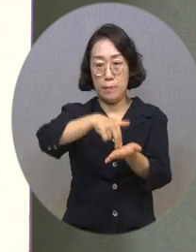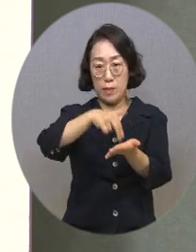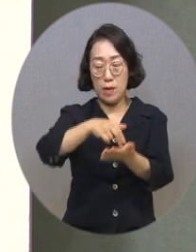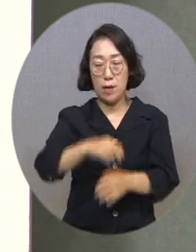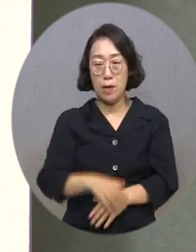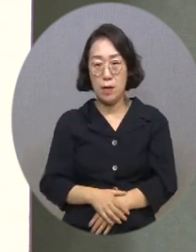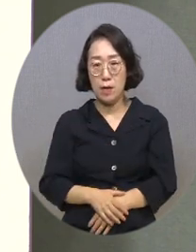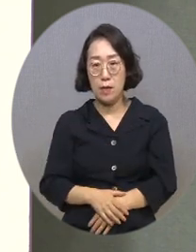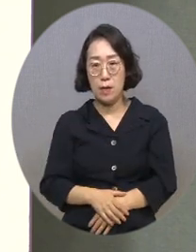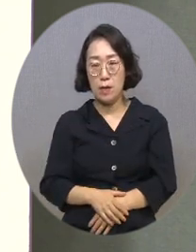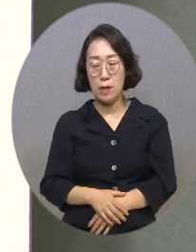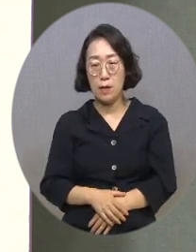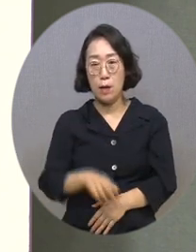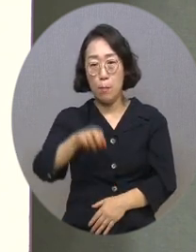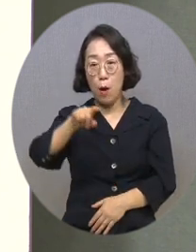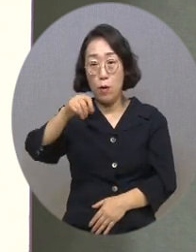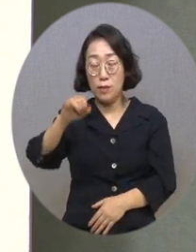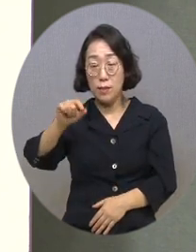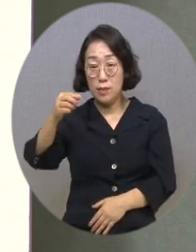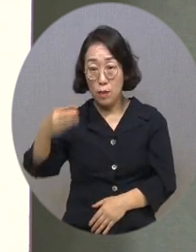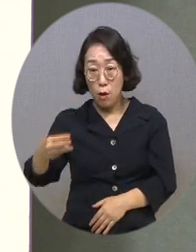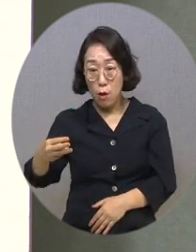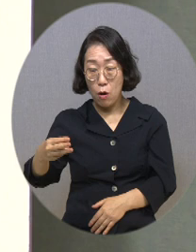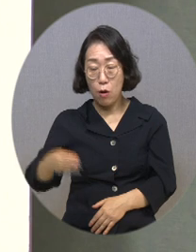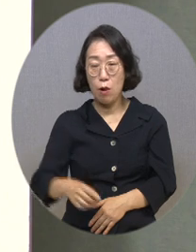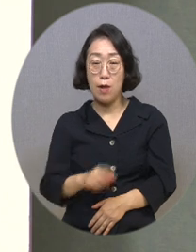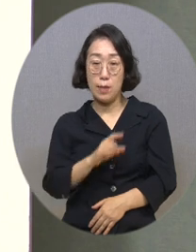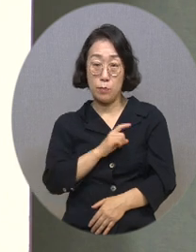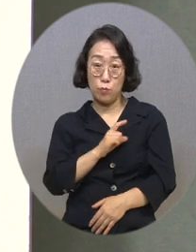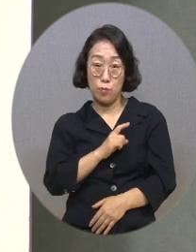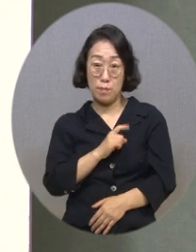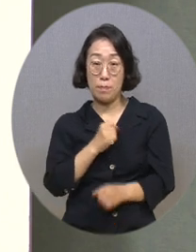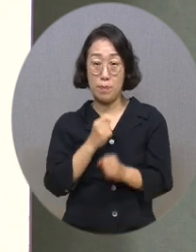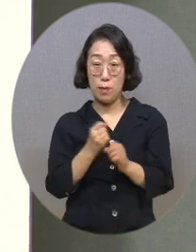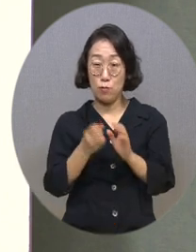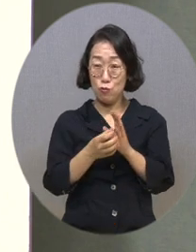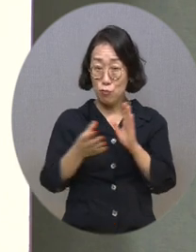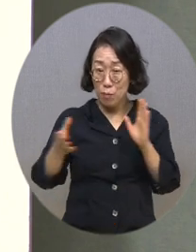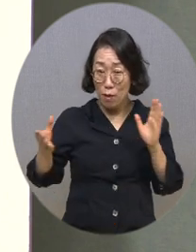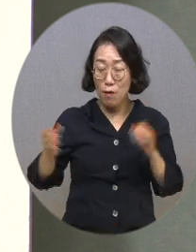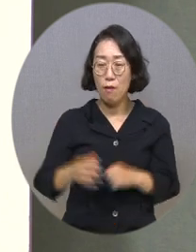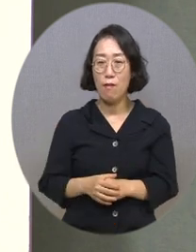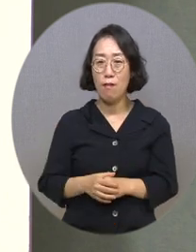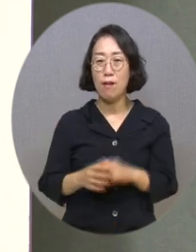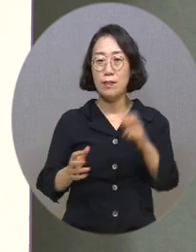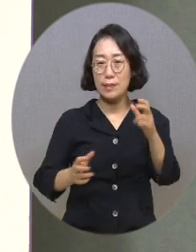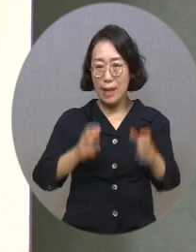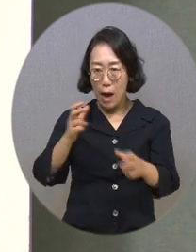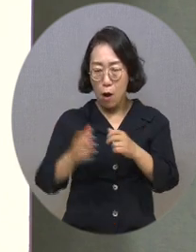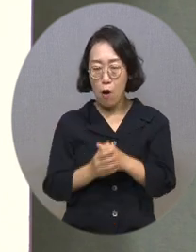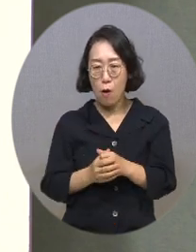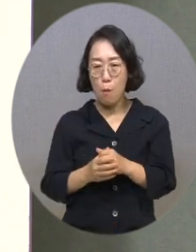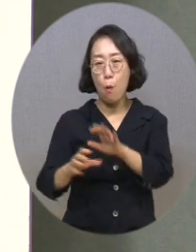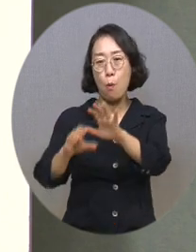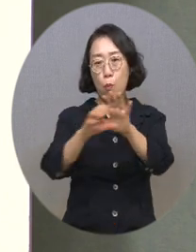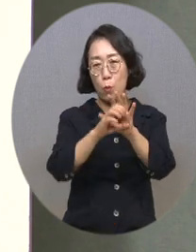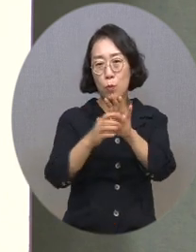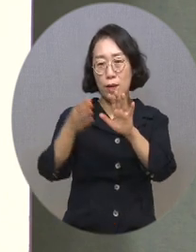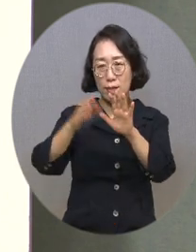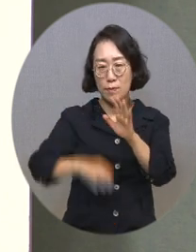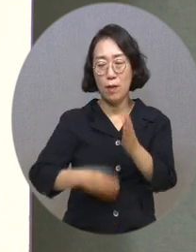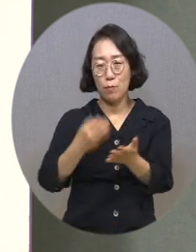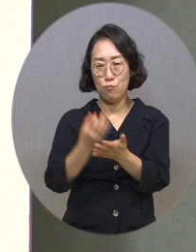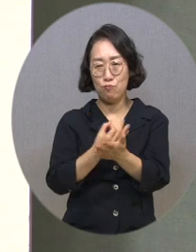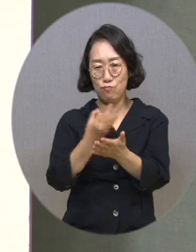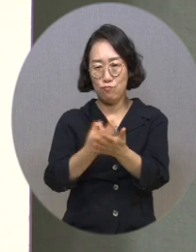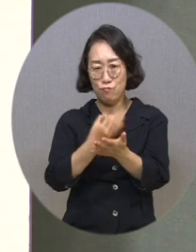예, 퍼스널 브랜딩 사업을 벌여가지고 이 코로나 시대에도 짭짤한 재미를 봤다고